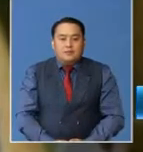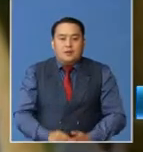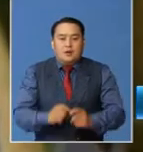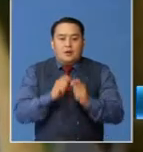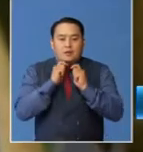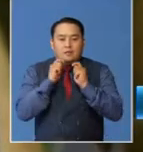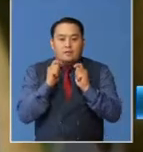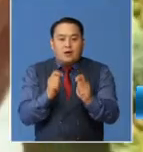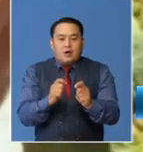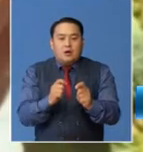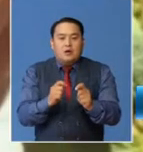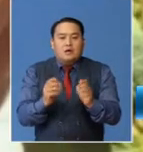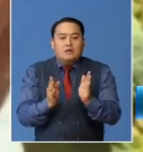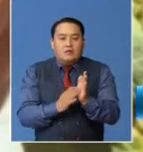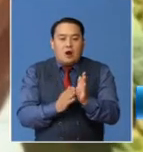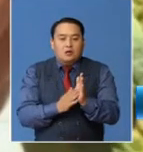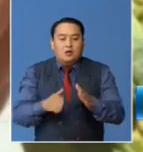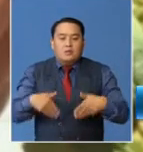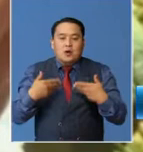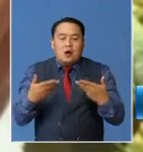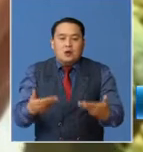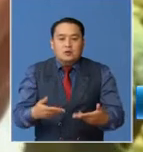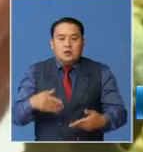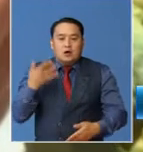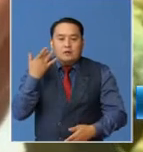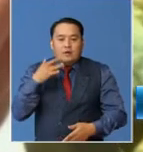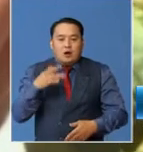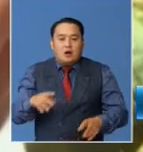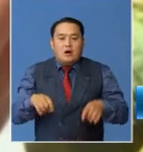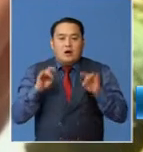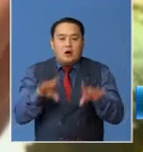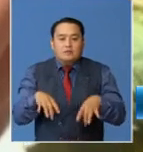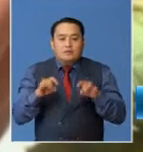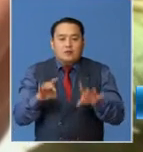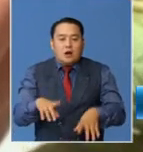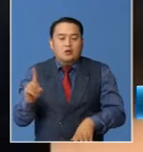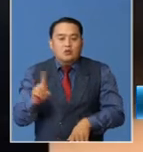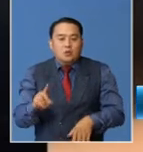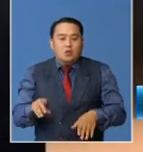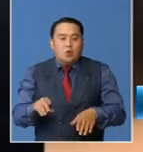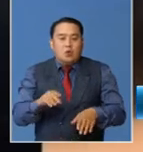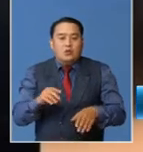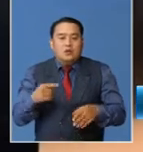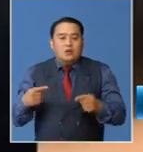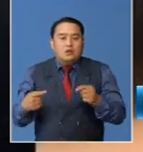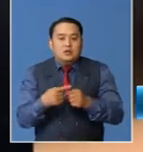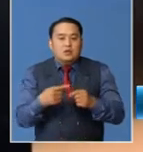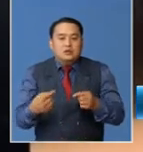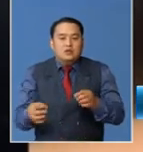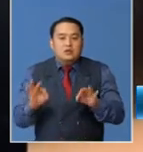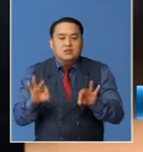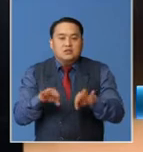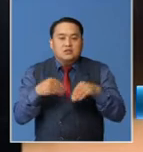Вознаграждение в 100 тысяч австралийских долларов предложили власти штата Квинсленд за информацию о том, кто подложил иголки в свежую